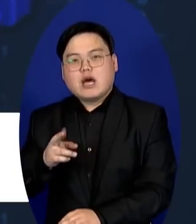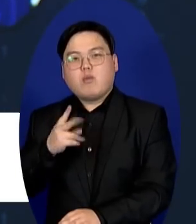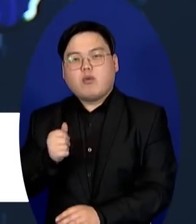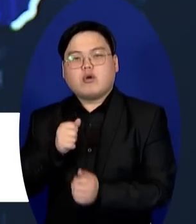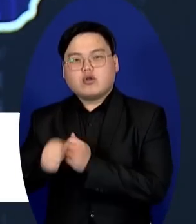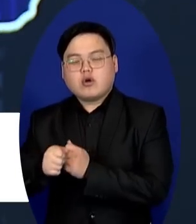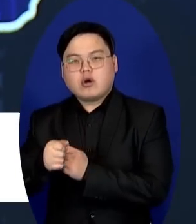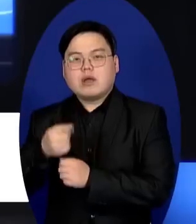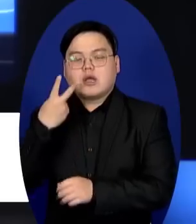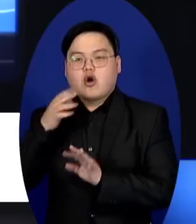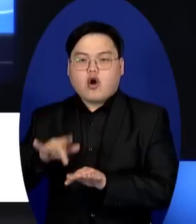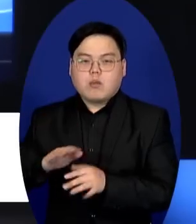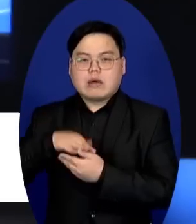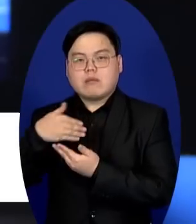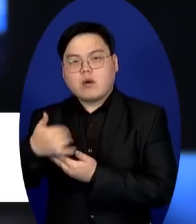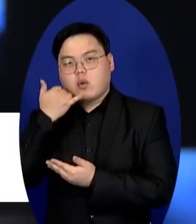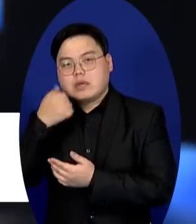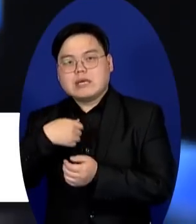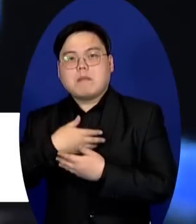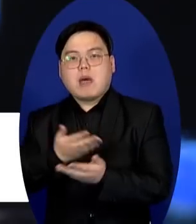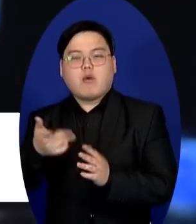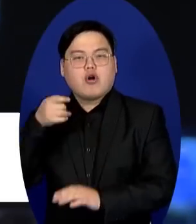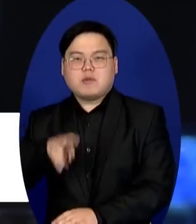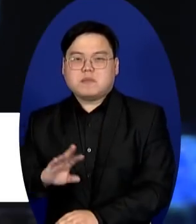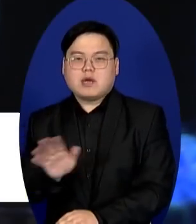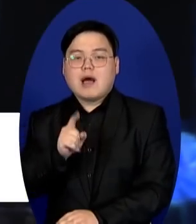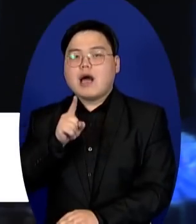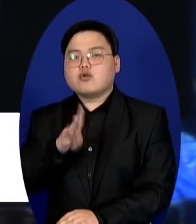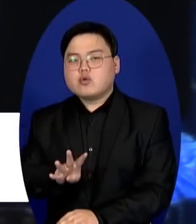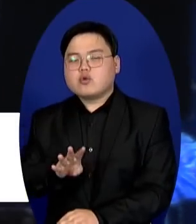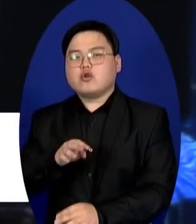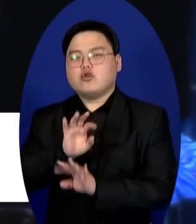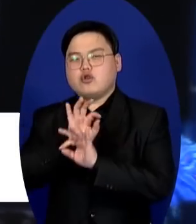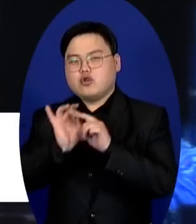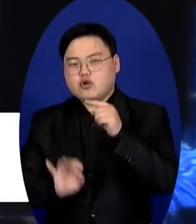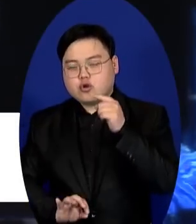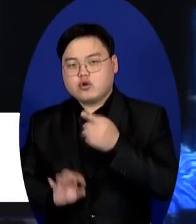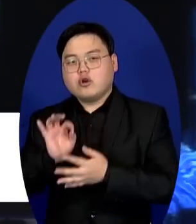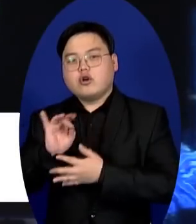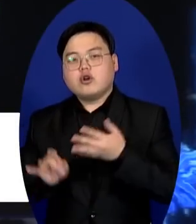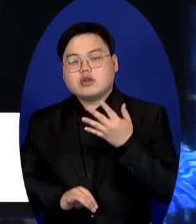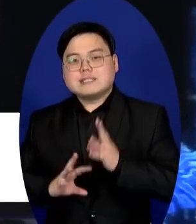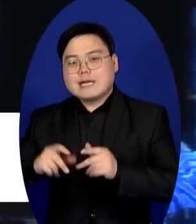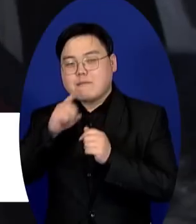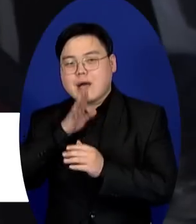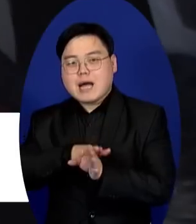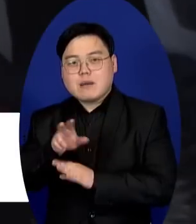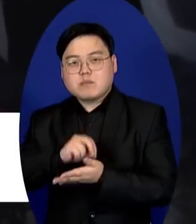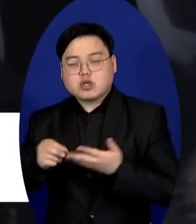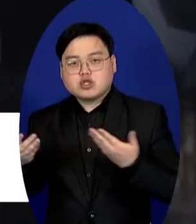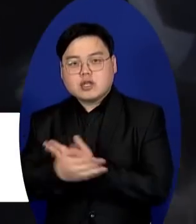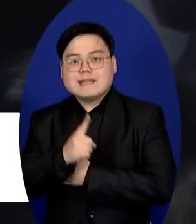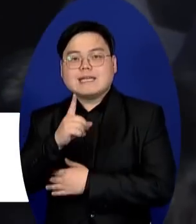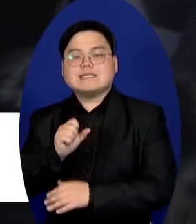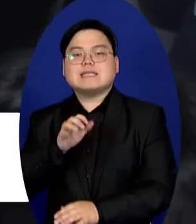хална. Төрийн алба яан тамгын газарт нэвтрүүлсэн 14 төрлийн ERP-г сайжруулж албан бичиг солилцооны дундын нэг систем нэвтрүүлэхээр болсон